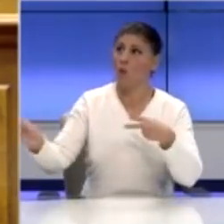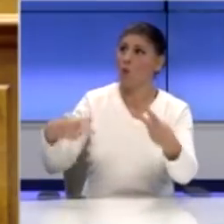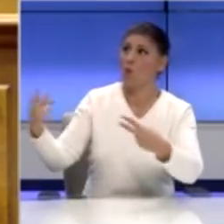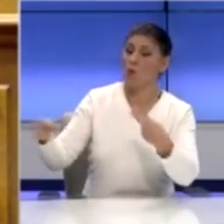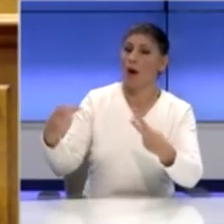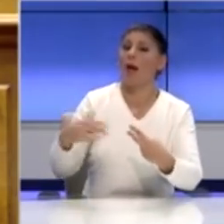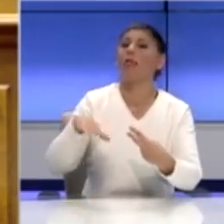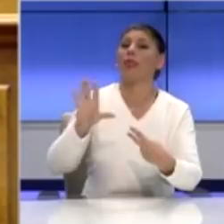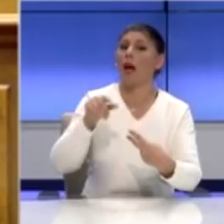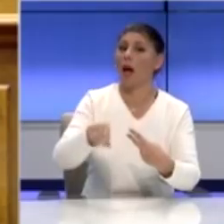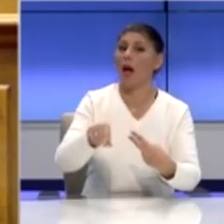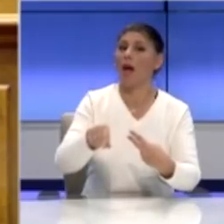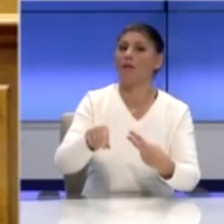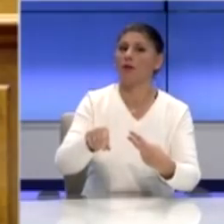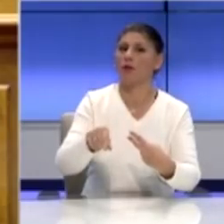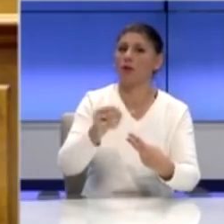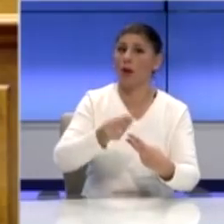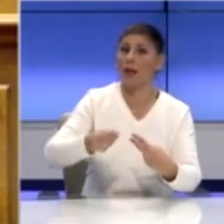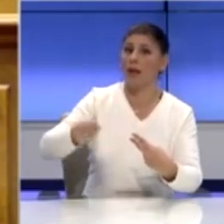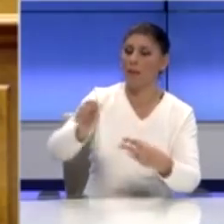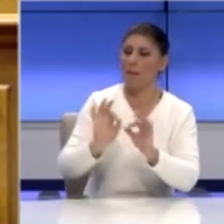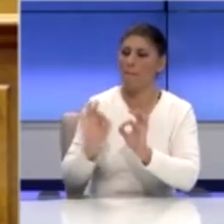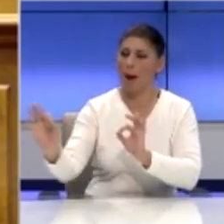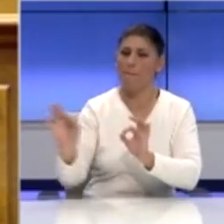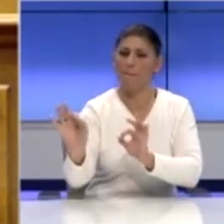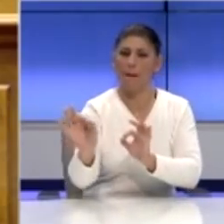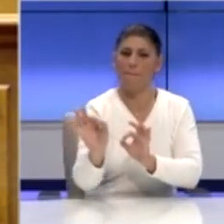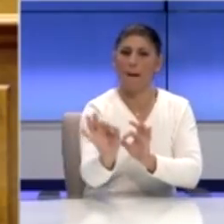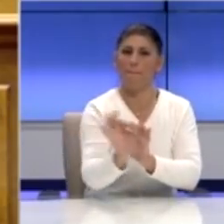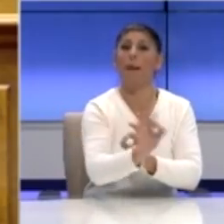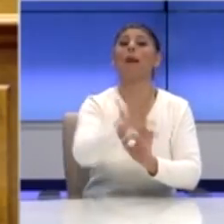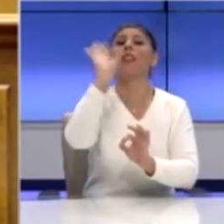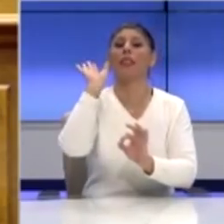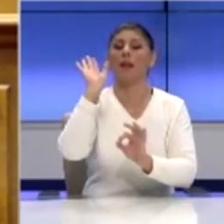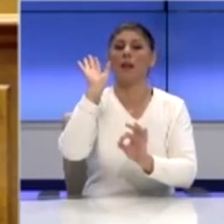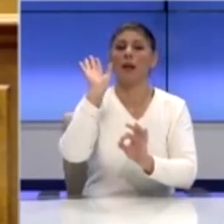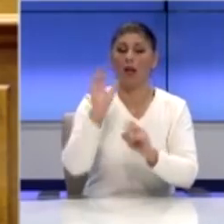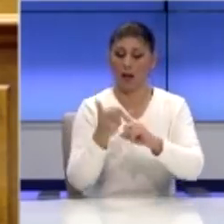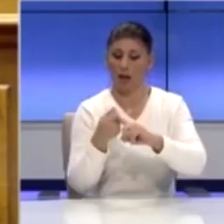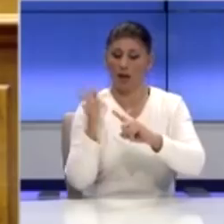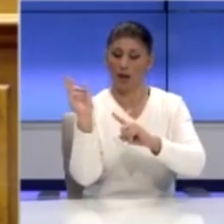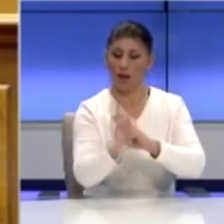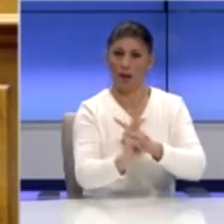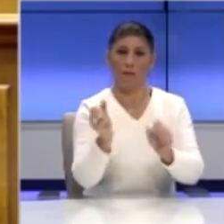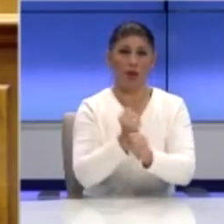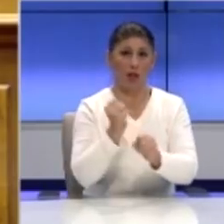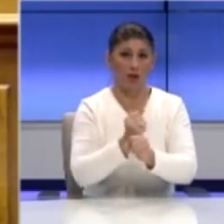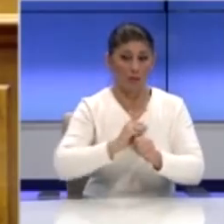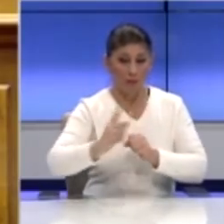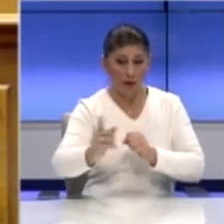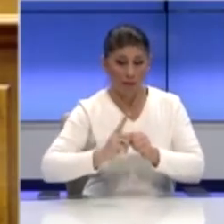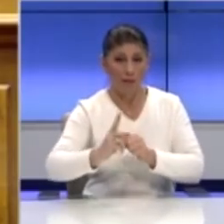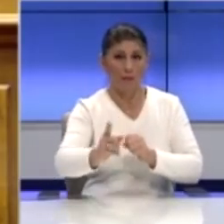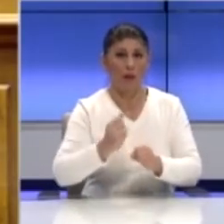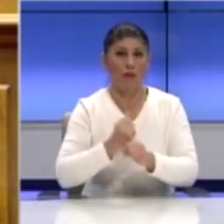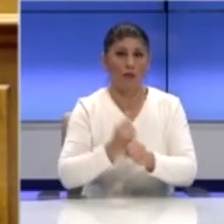εριστούν, δεν συνιστούν εστία υπερμετάδοσης του ιού? Τα μέσα μαζικής μεταφοράς, που οι εργαζόμενοι για να πάνε στη δουλειά